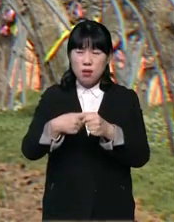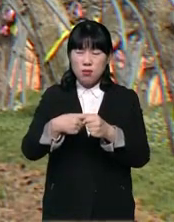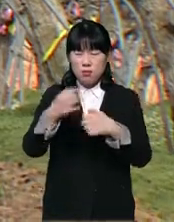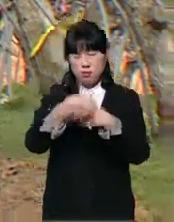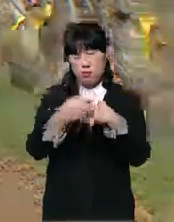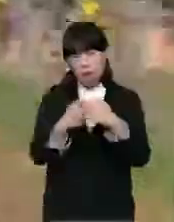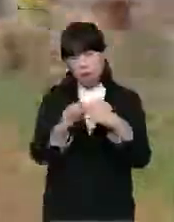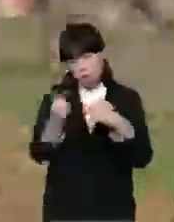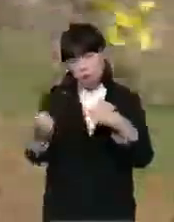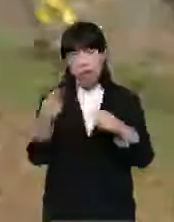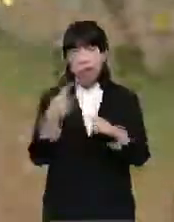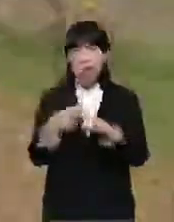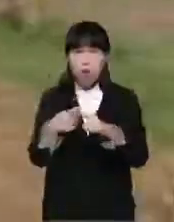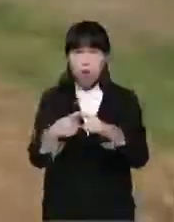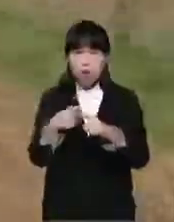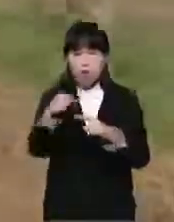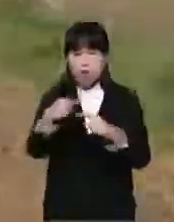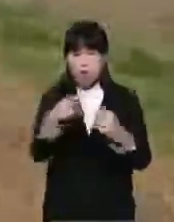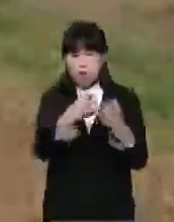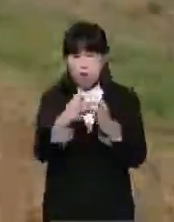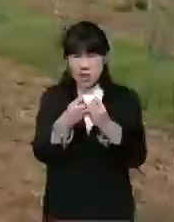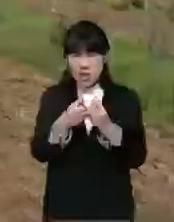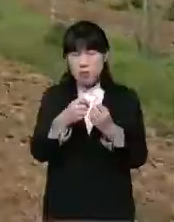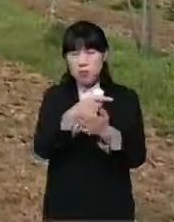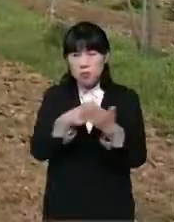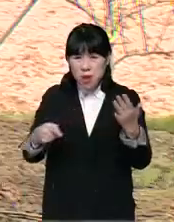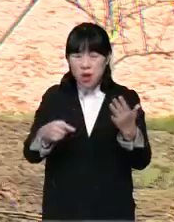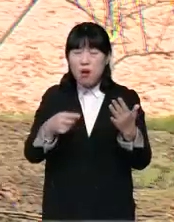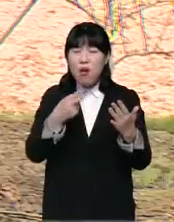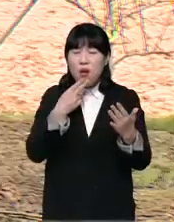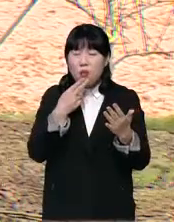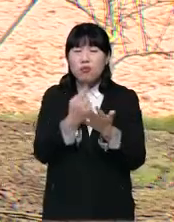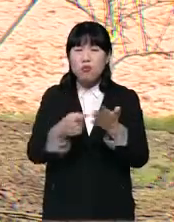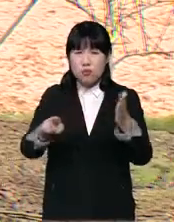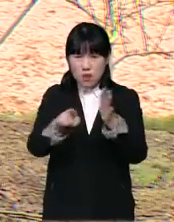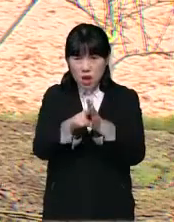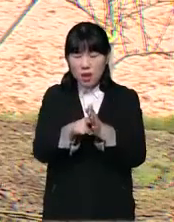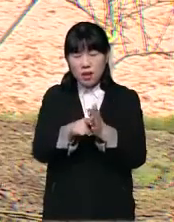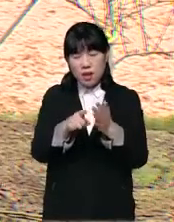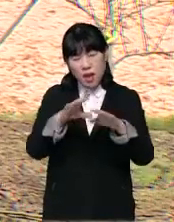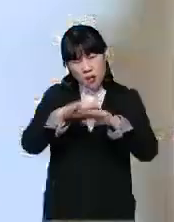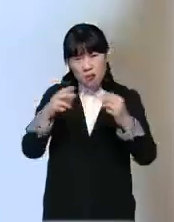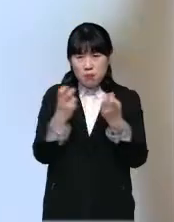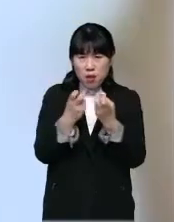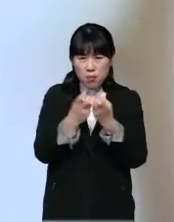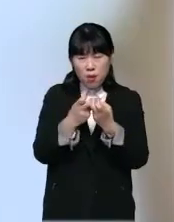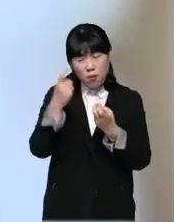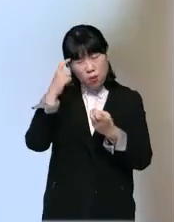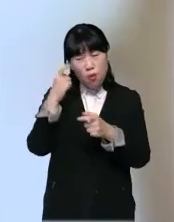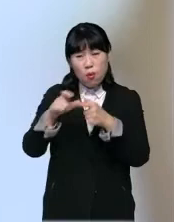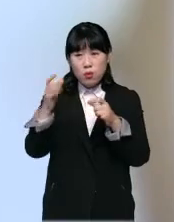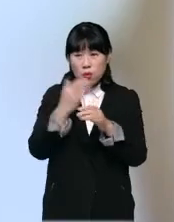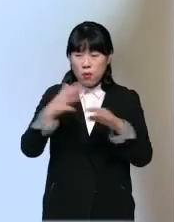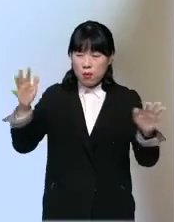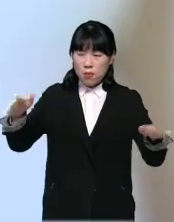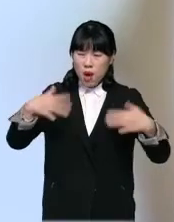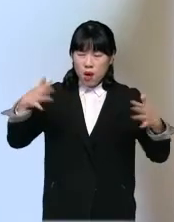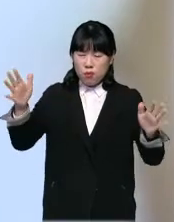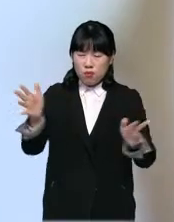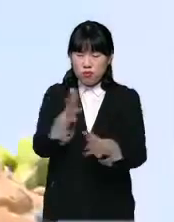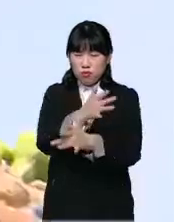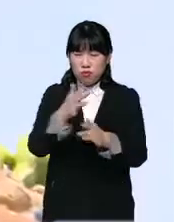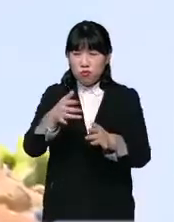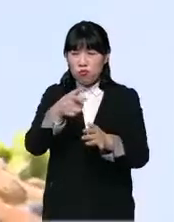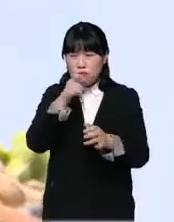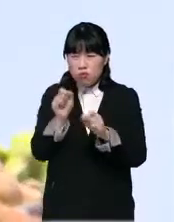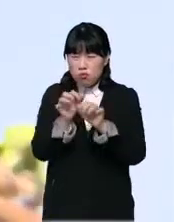이런 냉해를 반복하지 않기 위한 과수 농가들이 대책 마련이 분주합니다 바람으로 찬 공기를 순환시키고 거나 물을